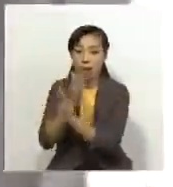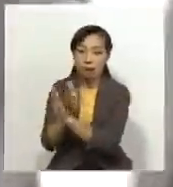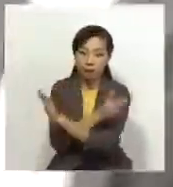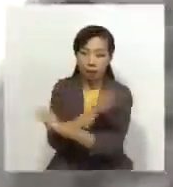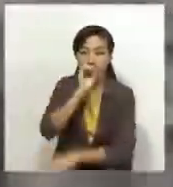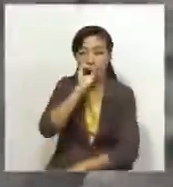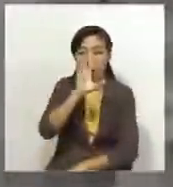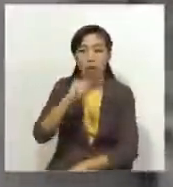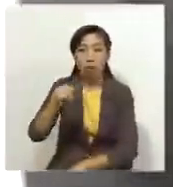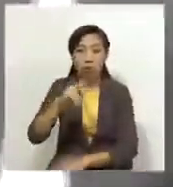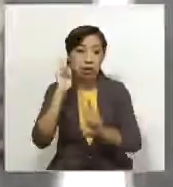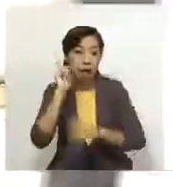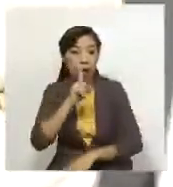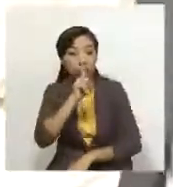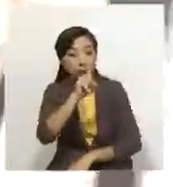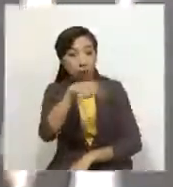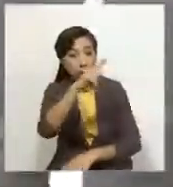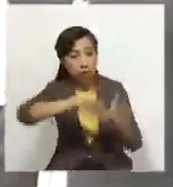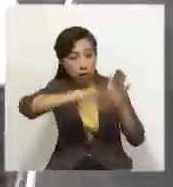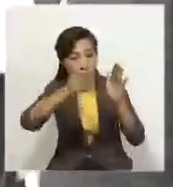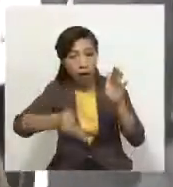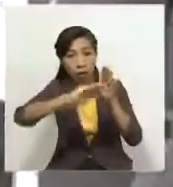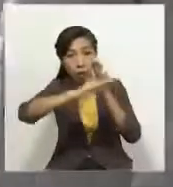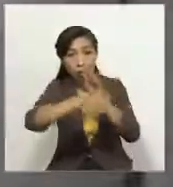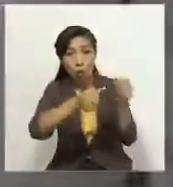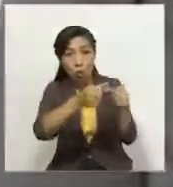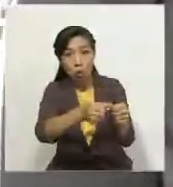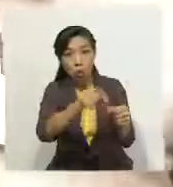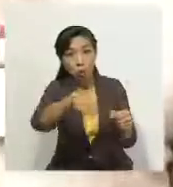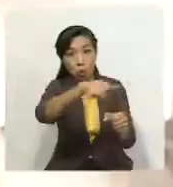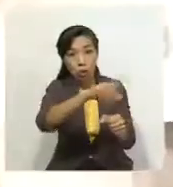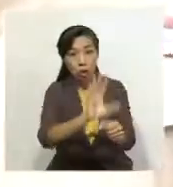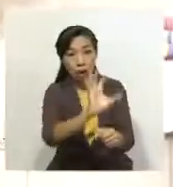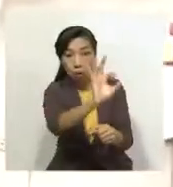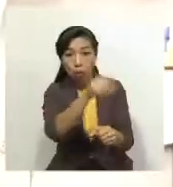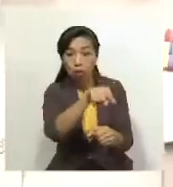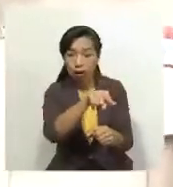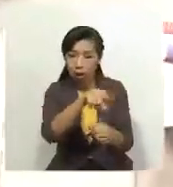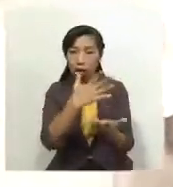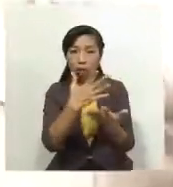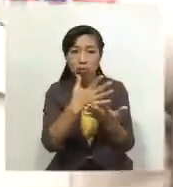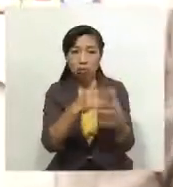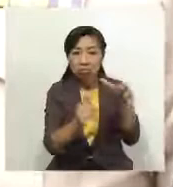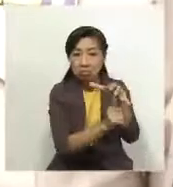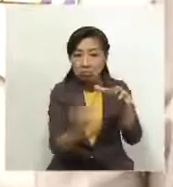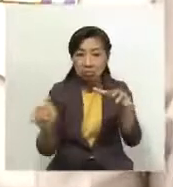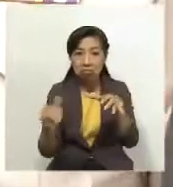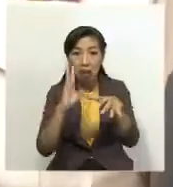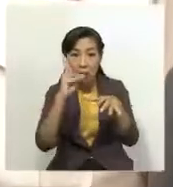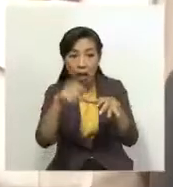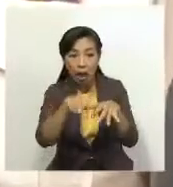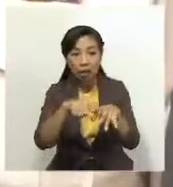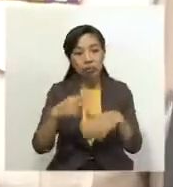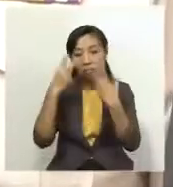ฏิเสธที่จะตอบคำถามว่าผู้ที่ติดในถ้ำหลวงขุนน้ำนางนอนจังหวัดเชียงรายอีก9คนที่เหลือจะออกจากถ้ำ